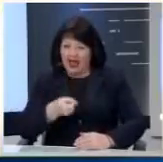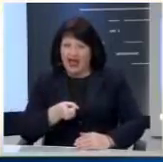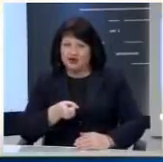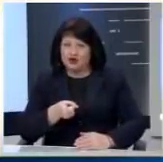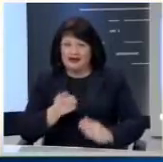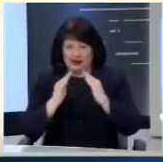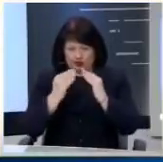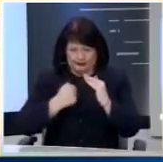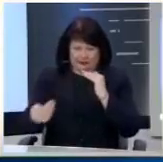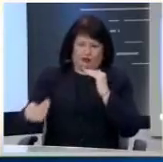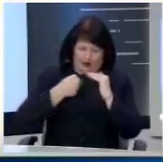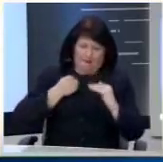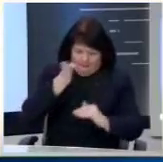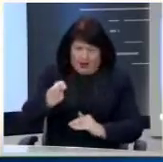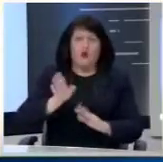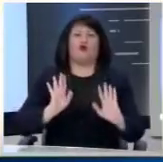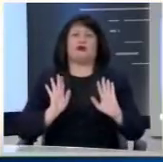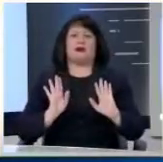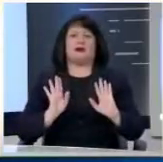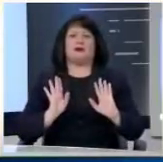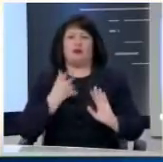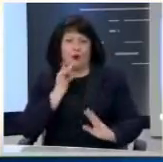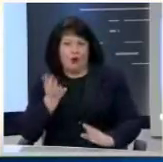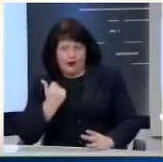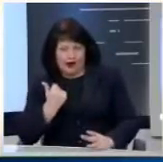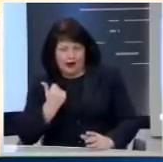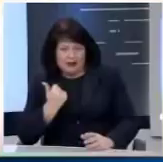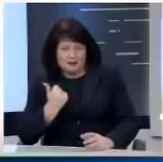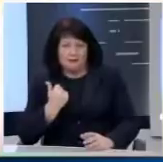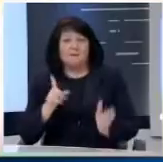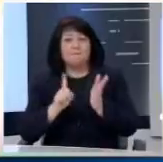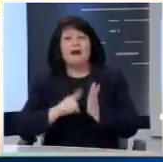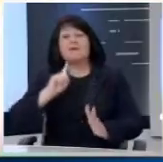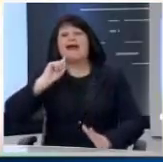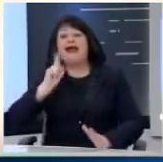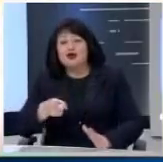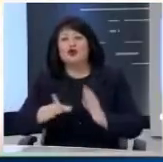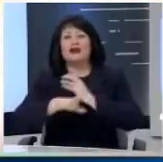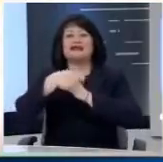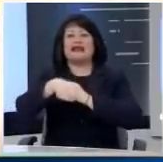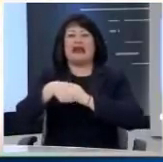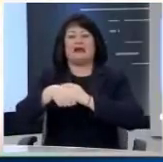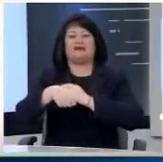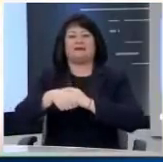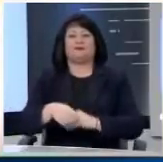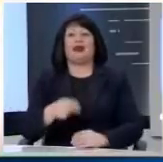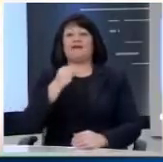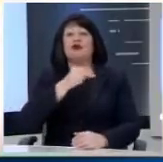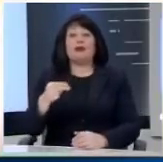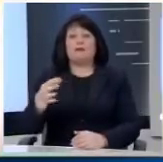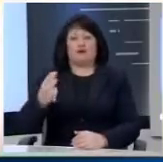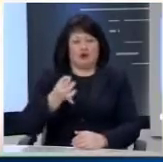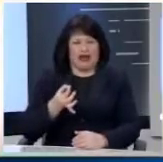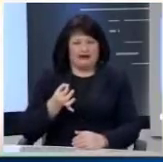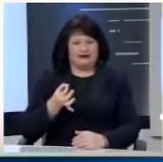στο σπίτι σας χωρίς λόγο. Άρα λοιπόν, ας αφήσουμε στην άκρη ένα ζήτημα, το οποίο θέλετε να το